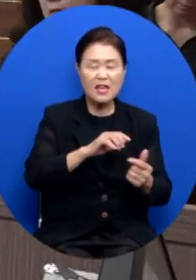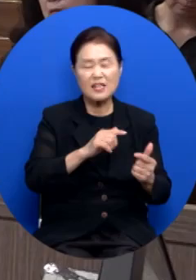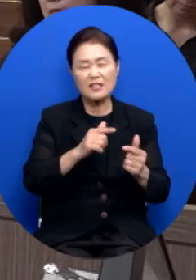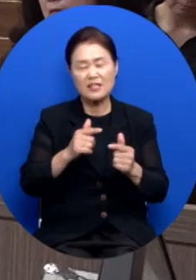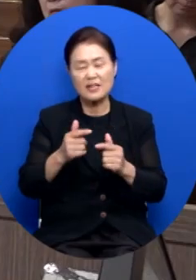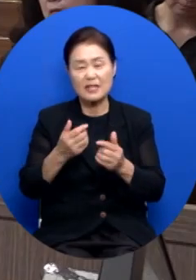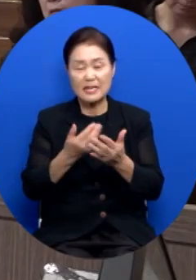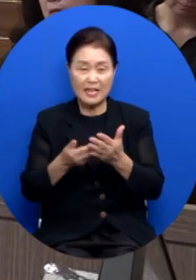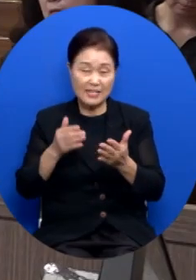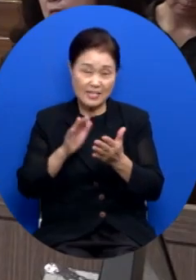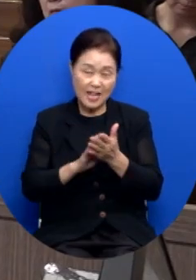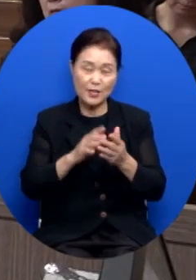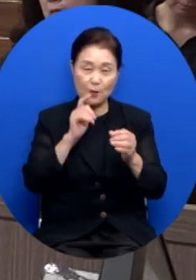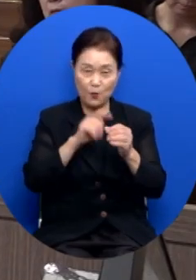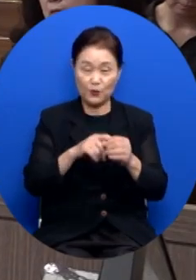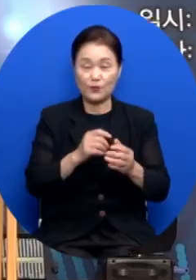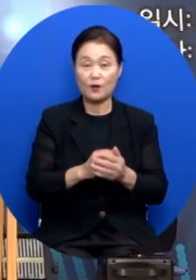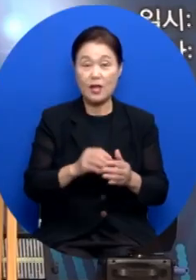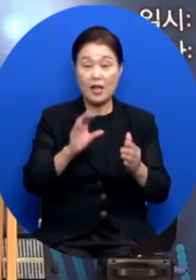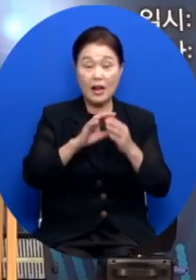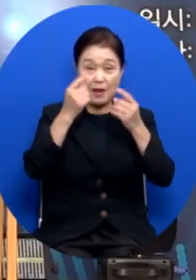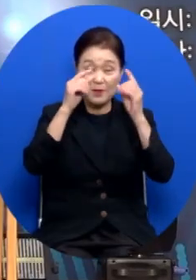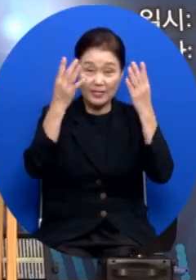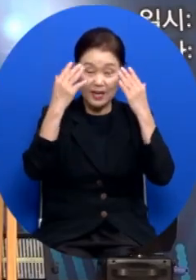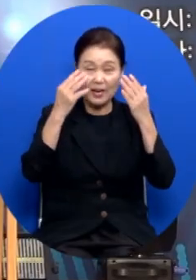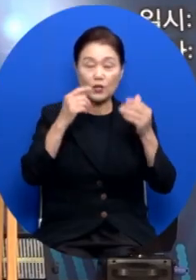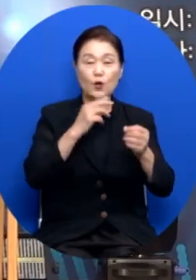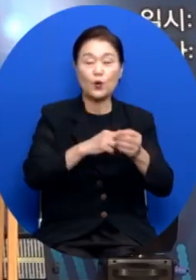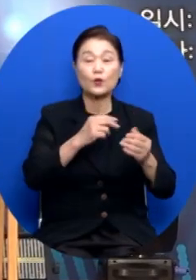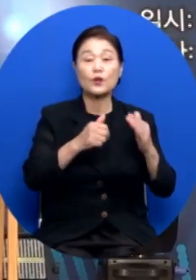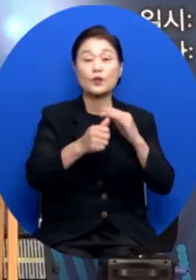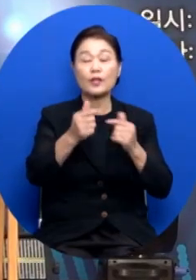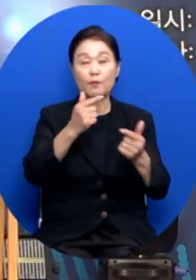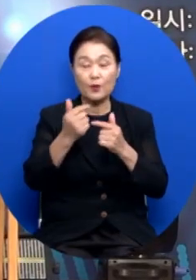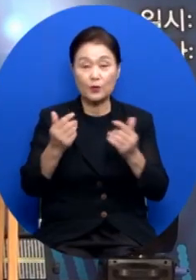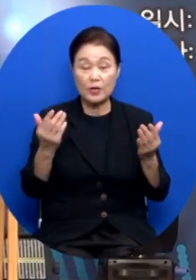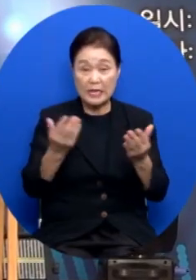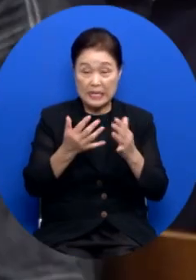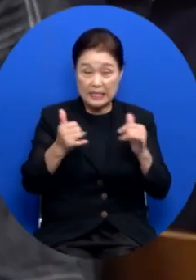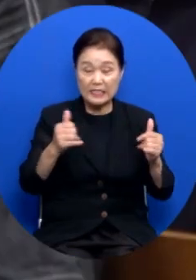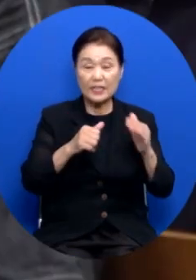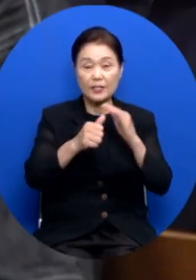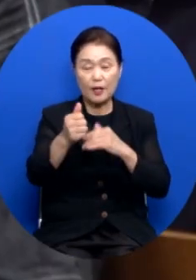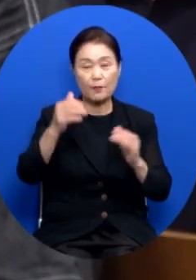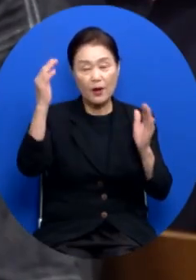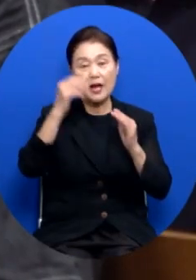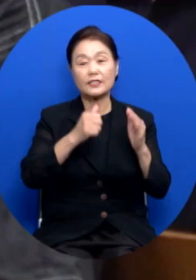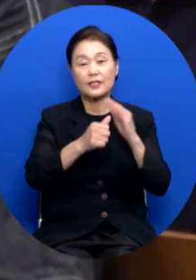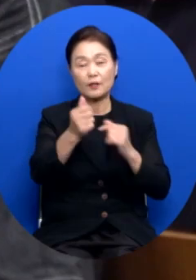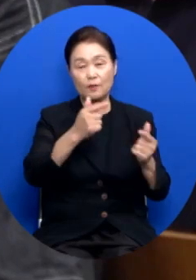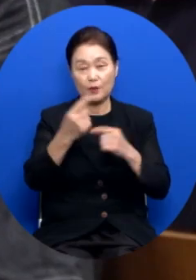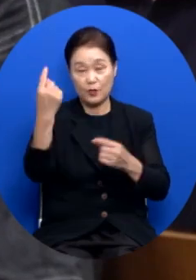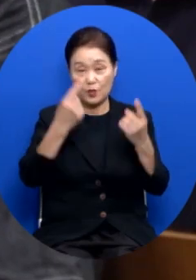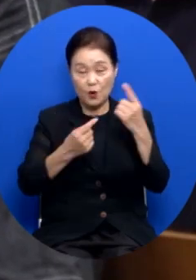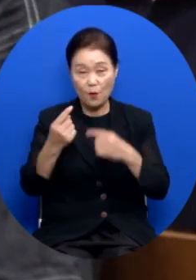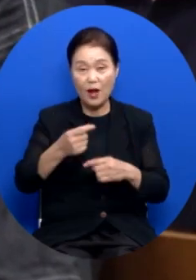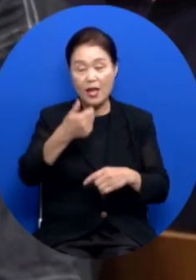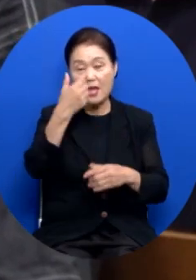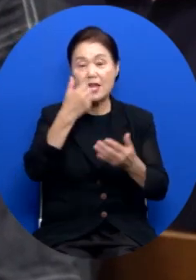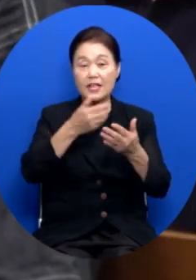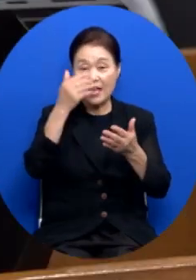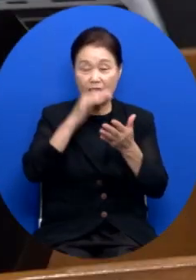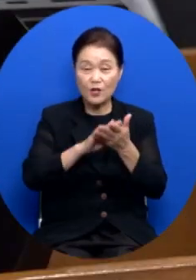철학을 말합니다. 이날 칼빈대는 교수 대표를 비롯해 직원 대표와 학생 대표가 등단해 개혁주의 신학으로